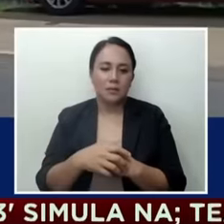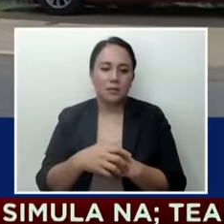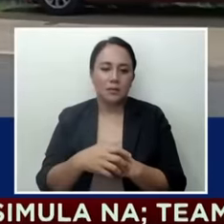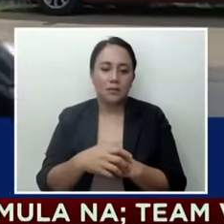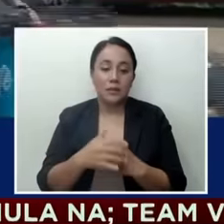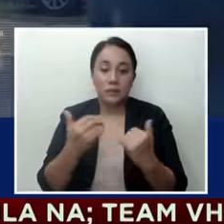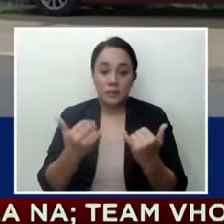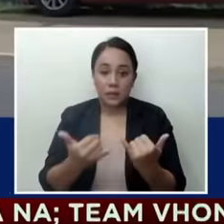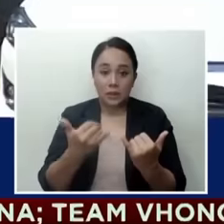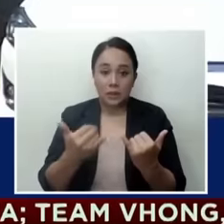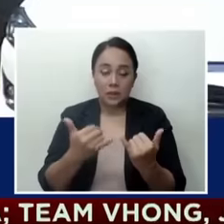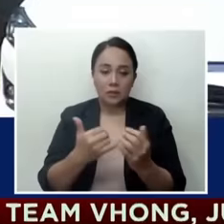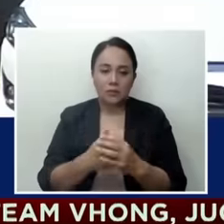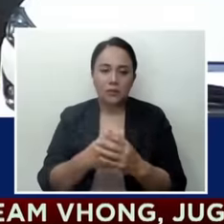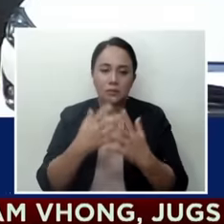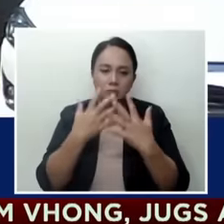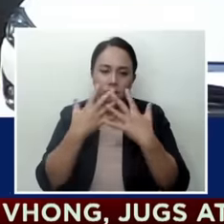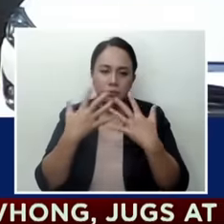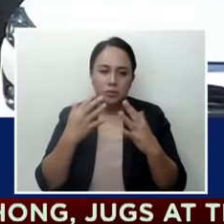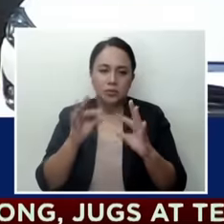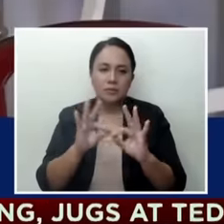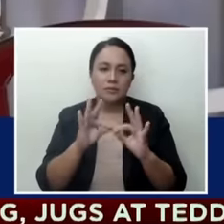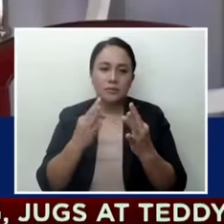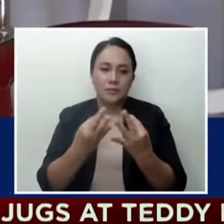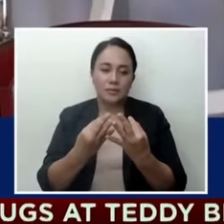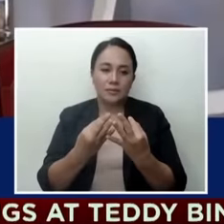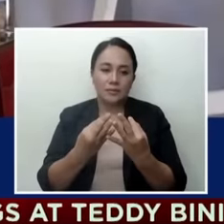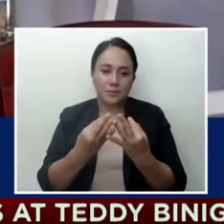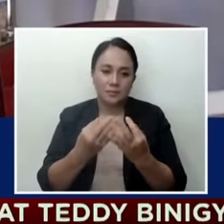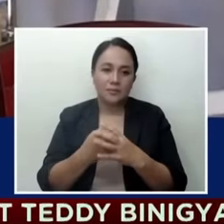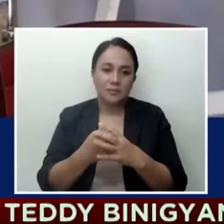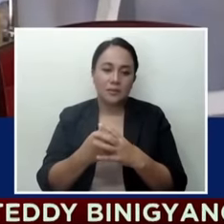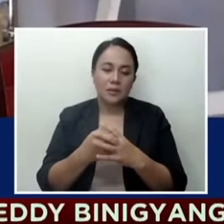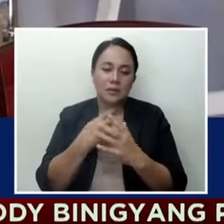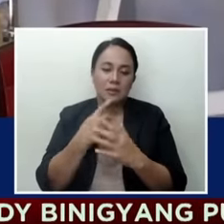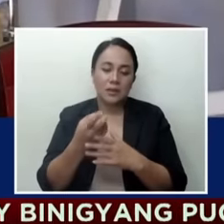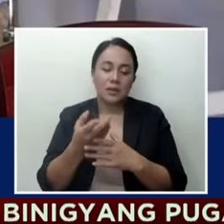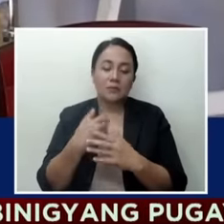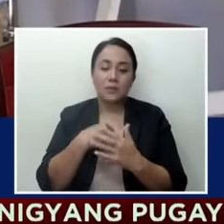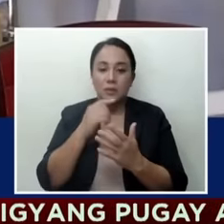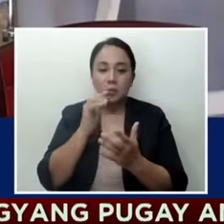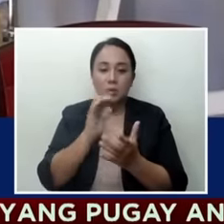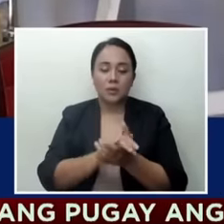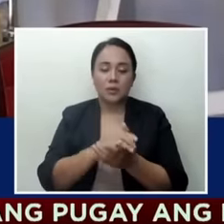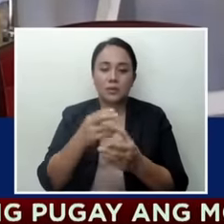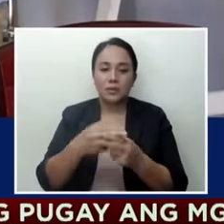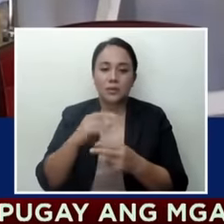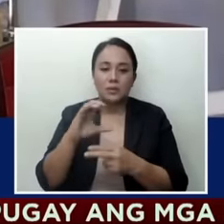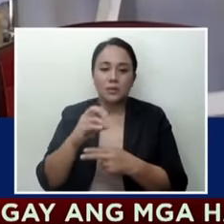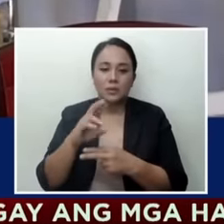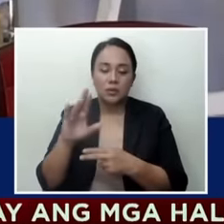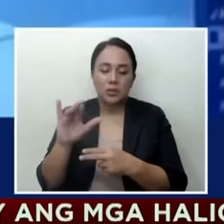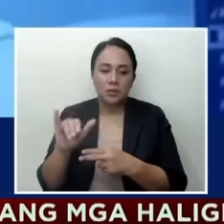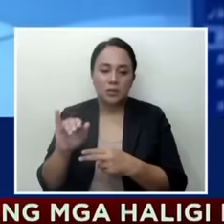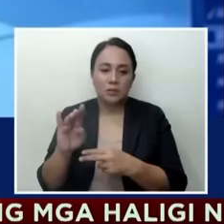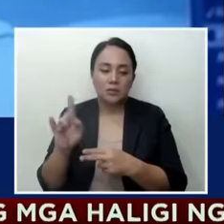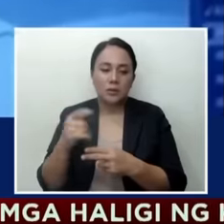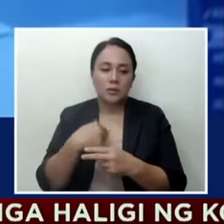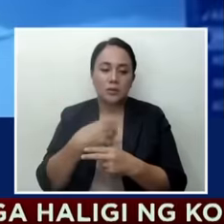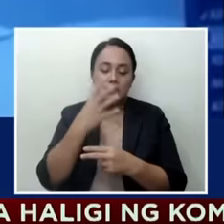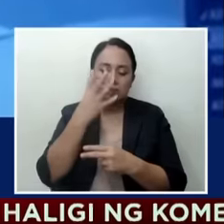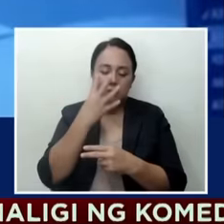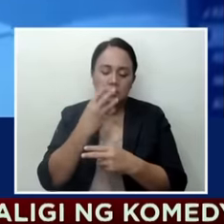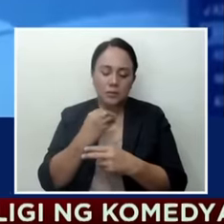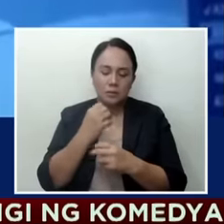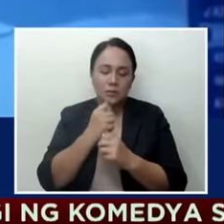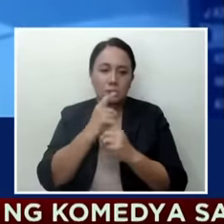Ngayon, balot ng lungkot ang bahay ng pamilya Humalon. Kwento ng kanya may bahay na si Cherrybell. Natutulog pa siya noon at nagising